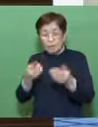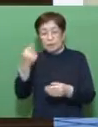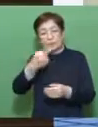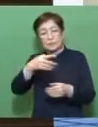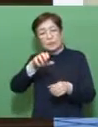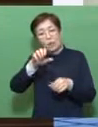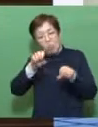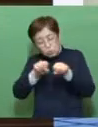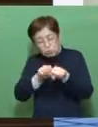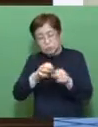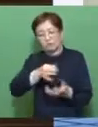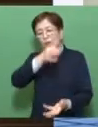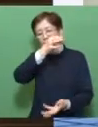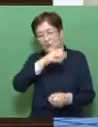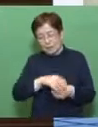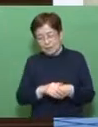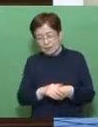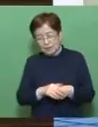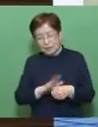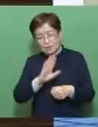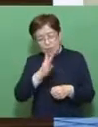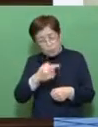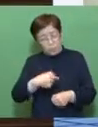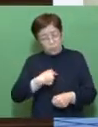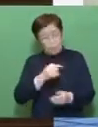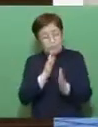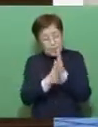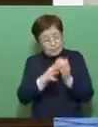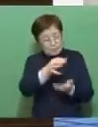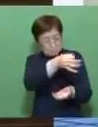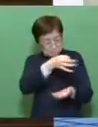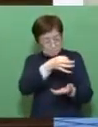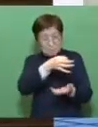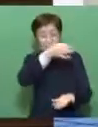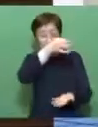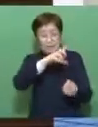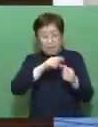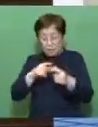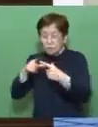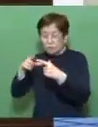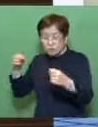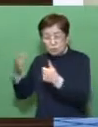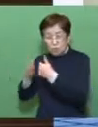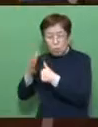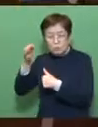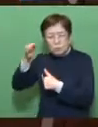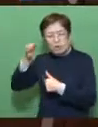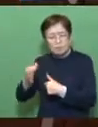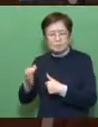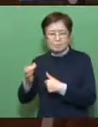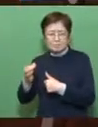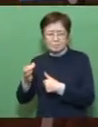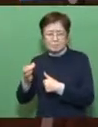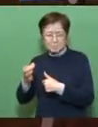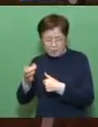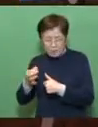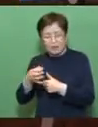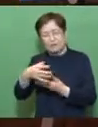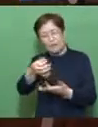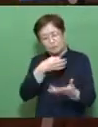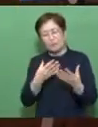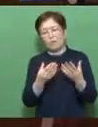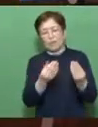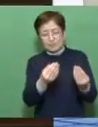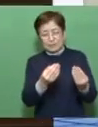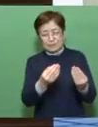はいところが税が増えると交付税は減らされますのであの交付税が減りました歳出の方はです